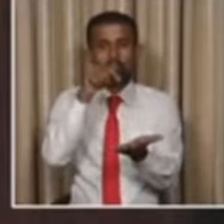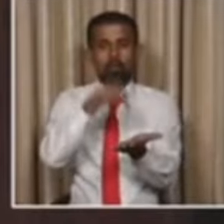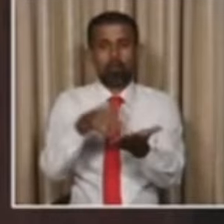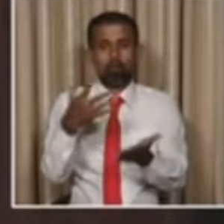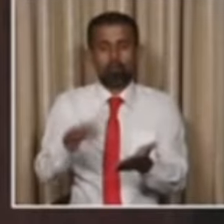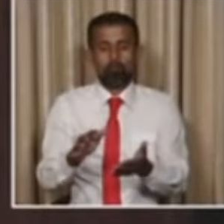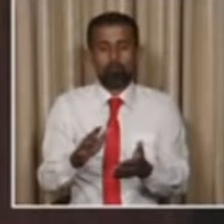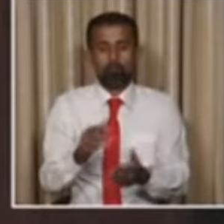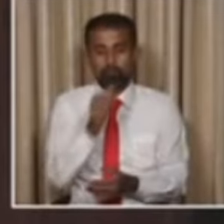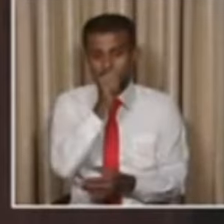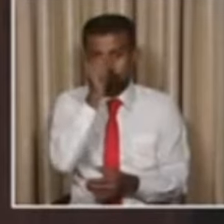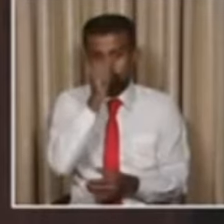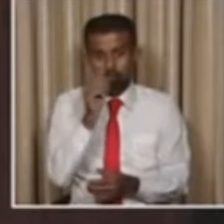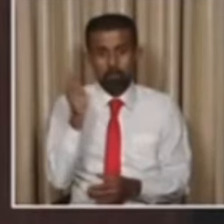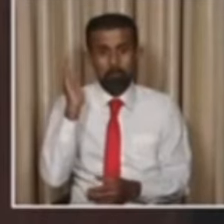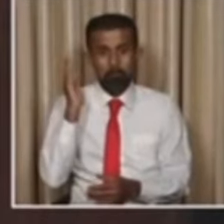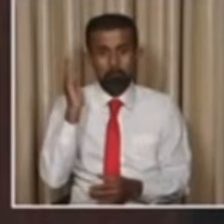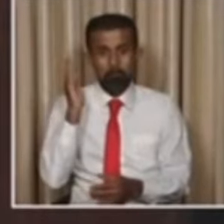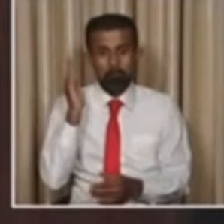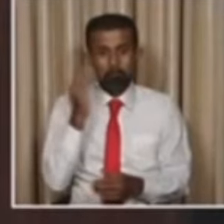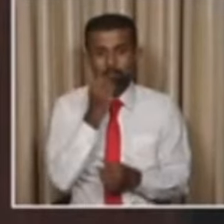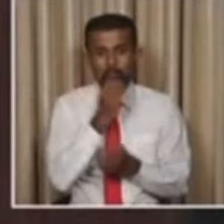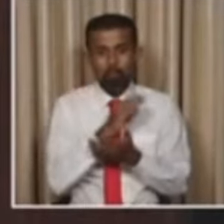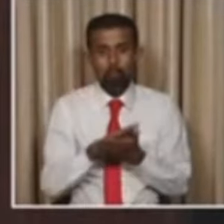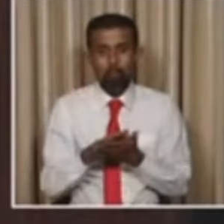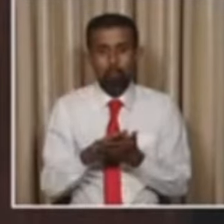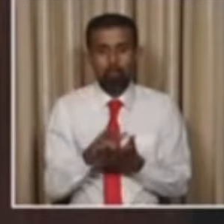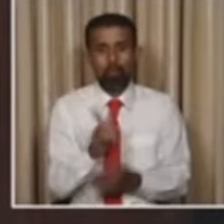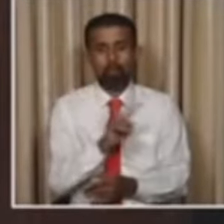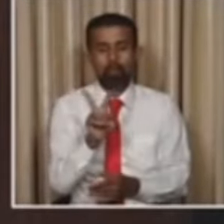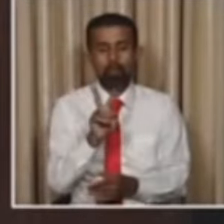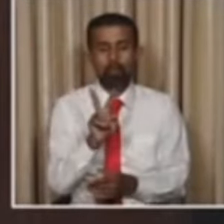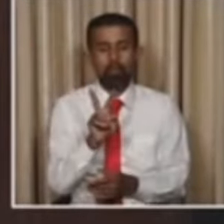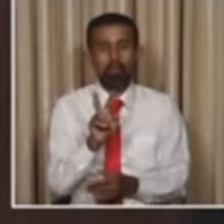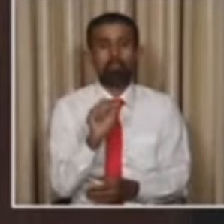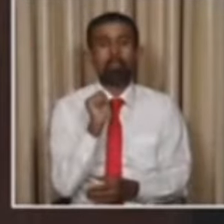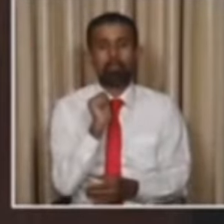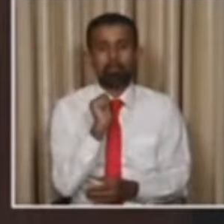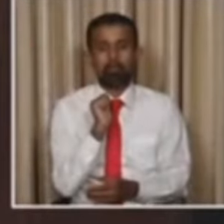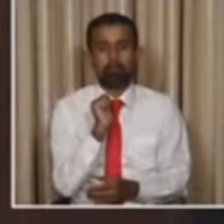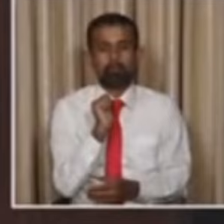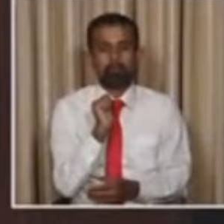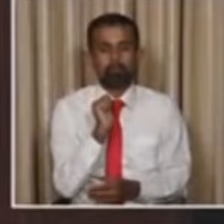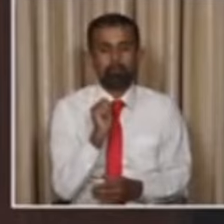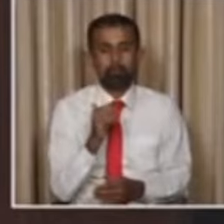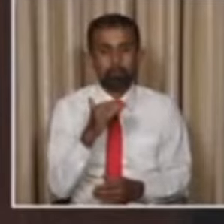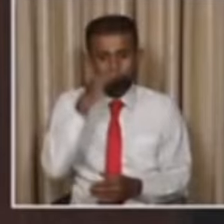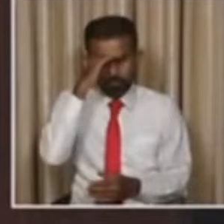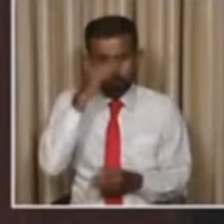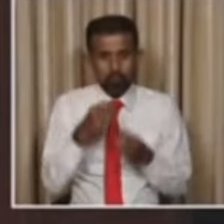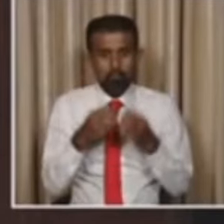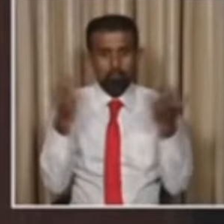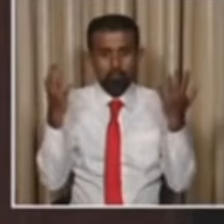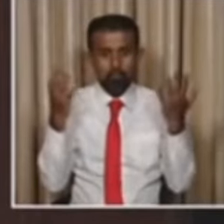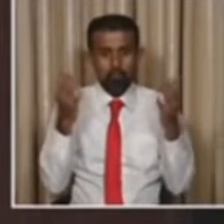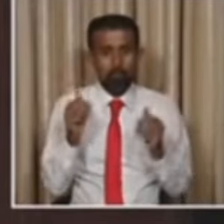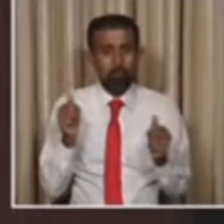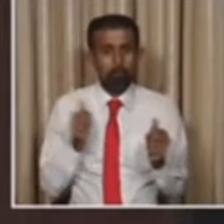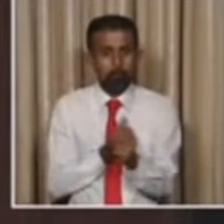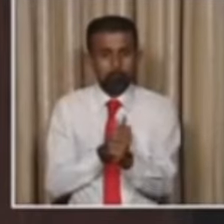එතකොට ක්‍රිස්තියානි පල්ලි සංචාරක හෝටල්. එයි මේ දෙකම තේරුම් ගන්න හේතු වුණේ. එතකොට මේ පාස්කු ප්‍රහාරය එල්ල කිරීම